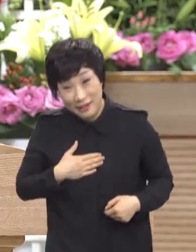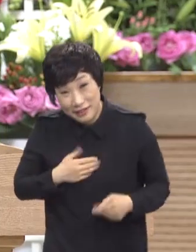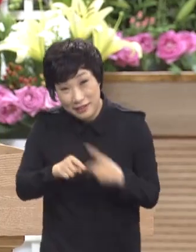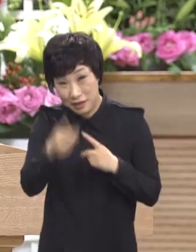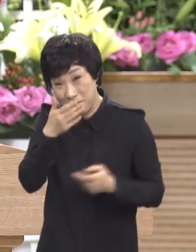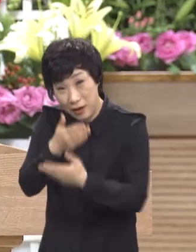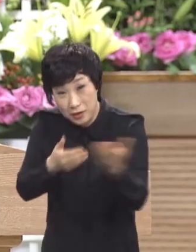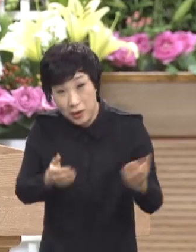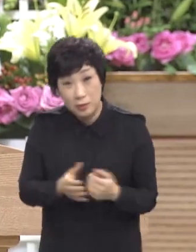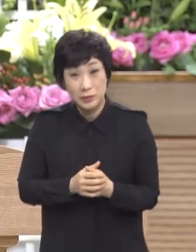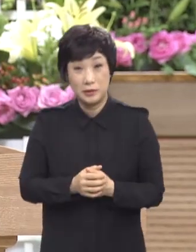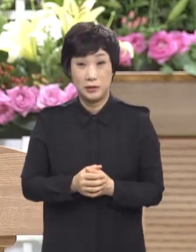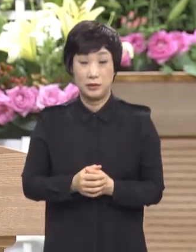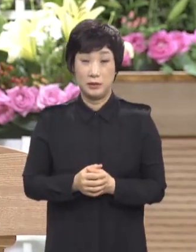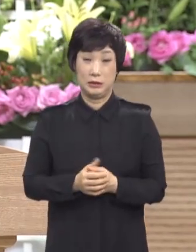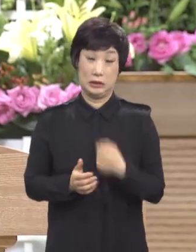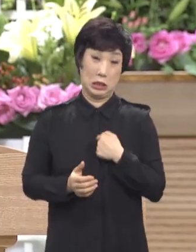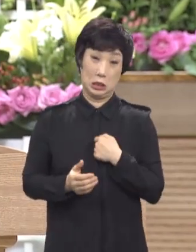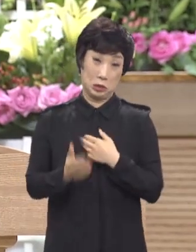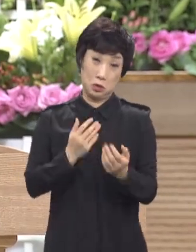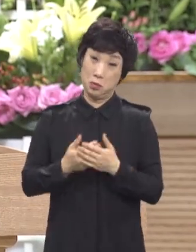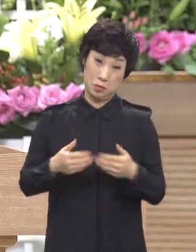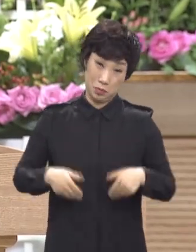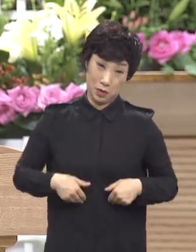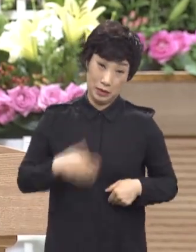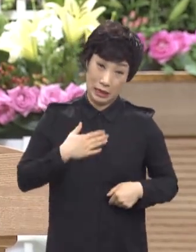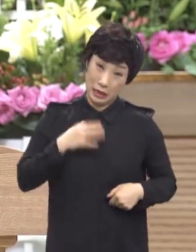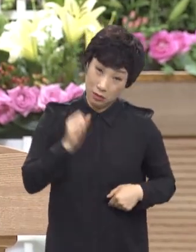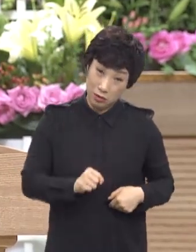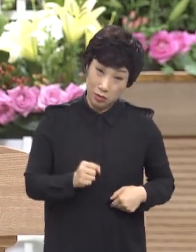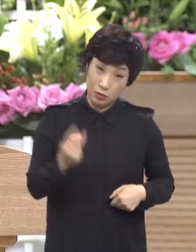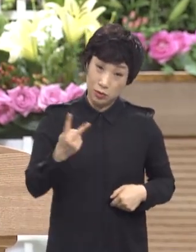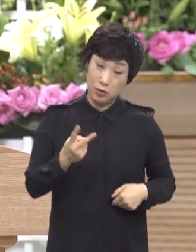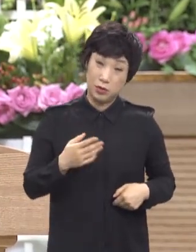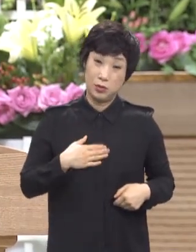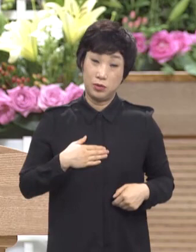됩니까? 내가 가져야 돼. 그리고